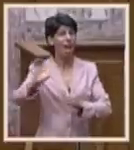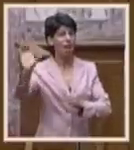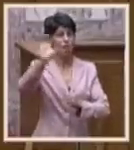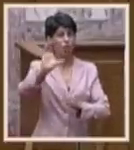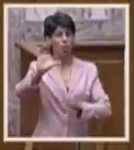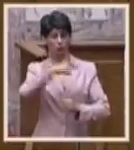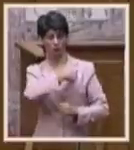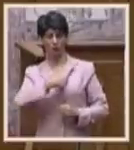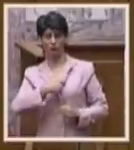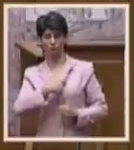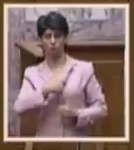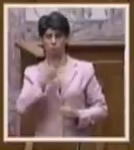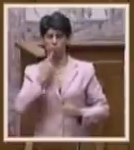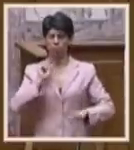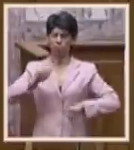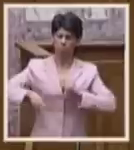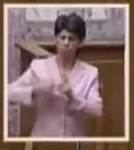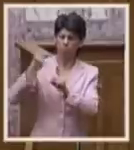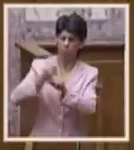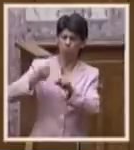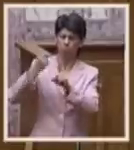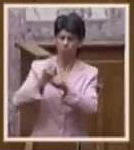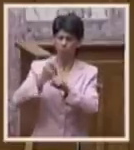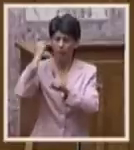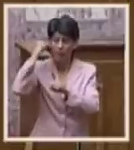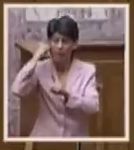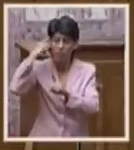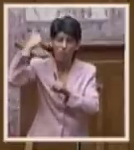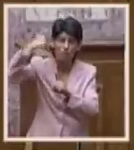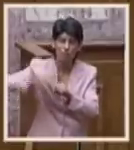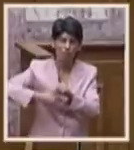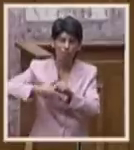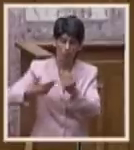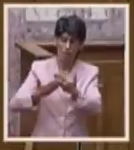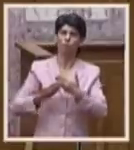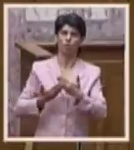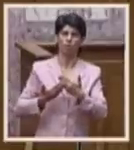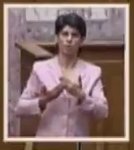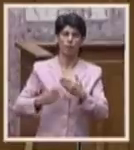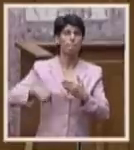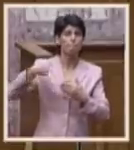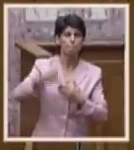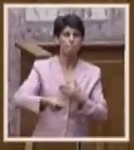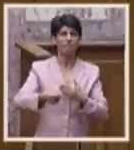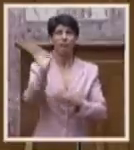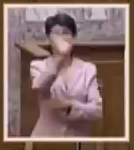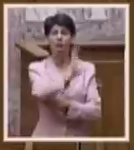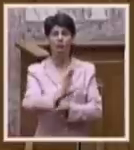στηρίξουν. Ταυτόχρονα αγωνίστηκα να αλλάξει ο τρόπος λειτουργίας και κατεύθυνσης του ευρωπαϊκού